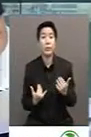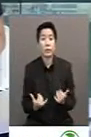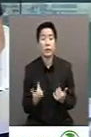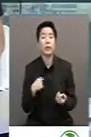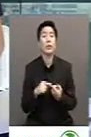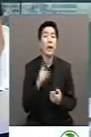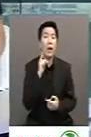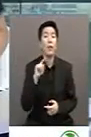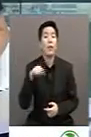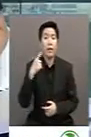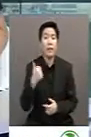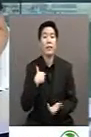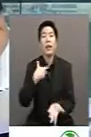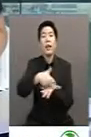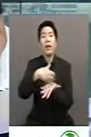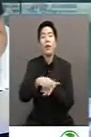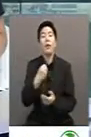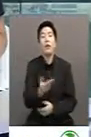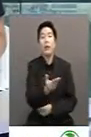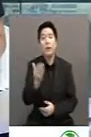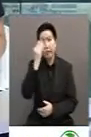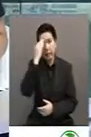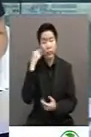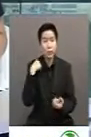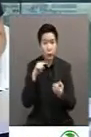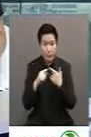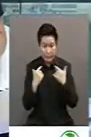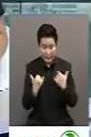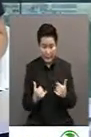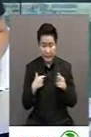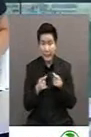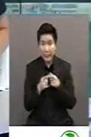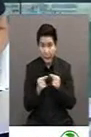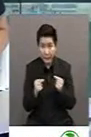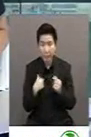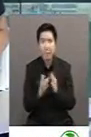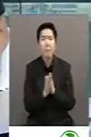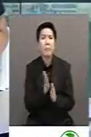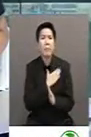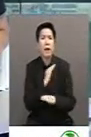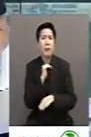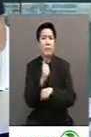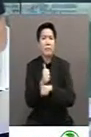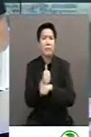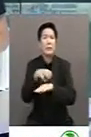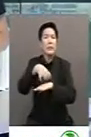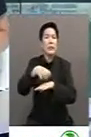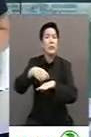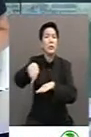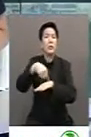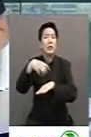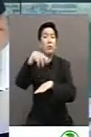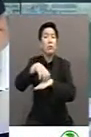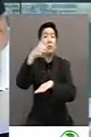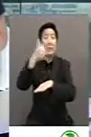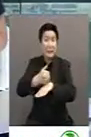ส่วนข่าวแรกของเรานะครับเริ่มต้นวันนี้นะครับไปติดตามกันนะครับกับคดีของพระธรรมชโยอดีตเจ้าอาวาสวัดพระธรรมกายนะครับกับการ